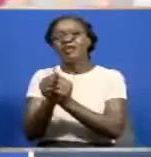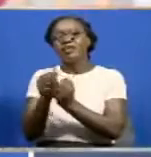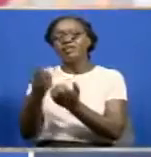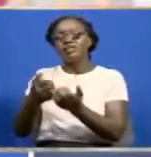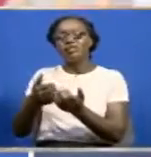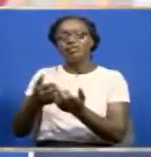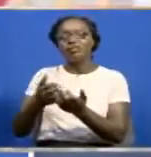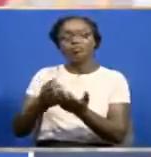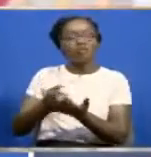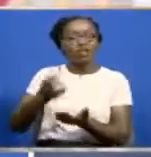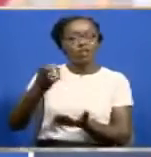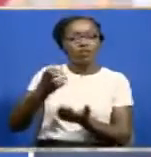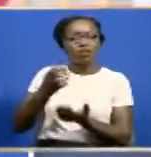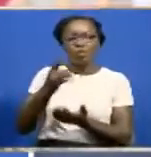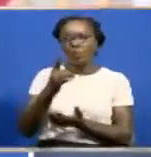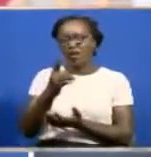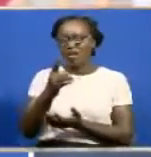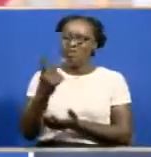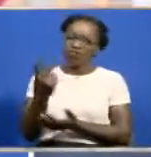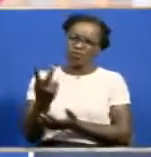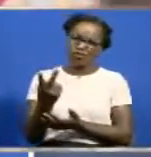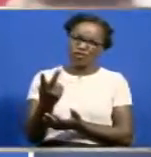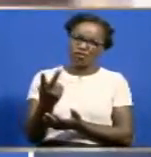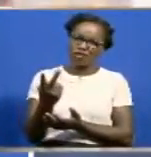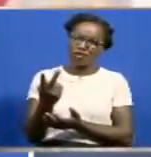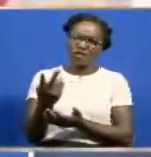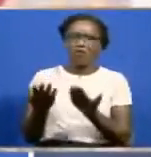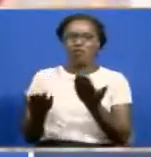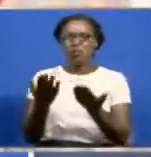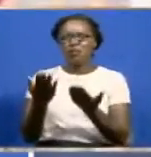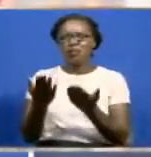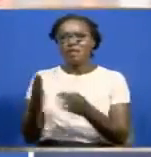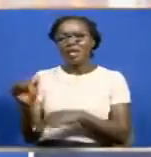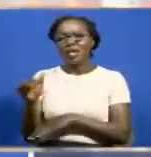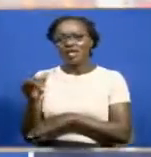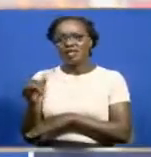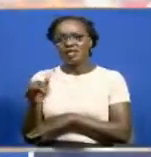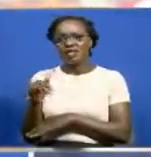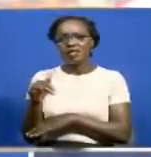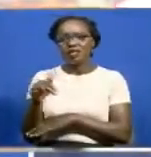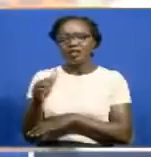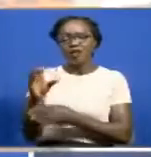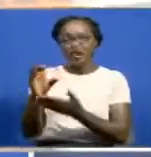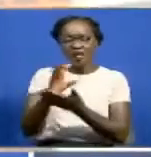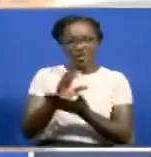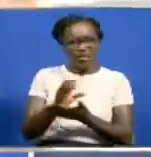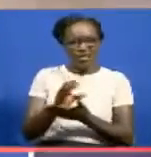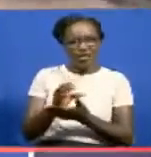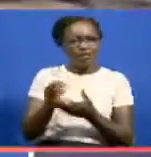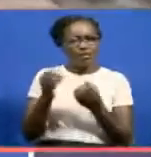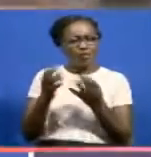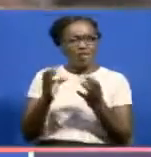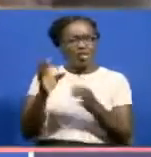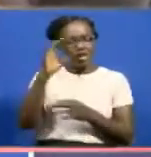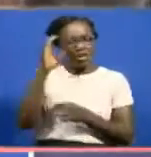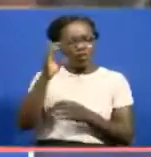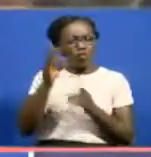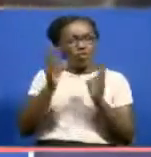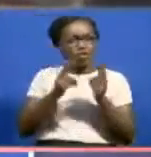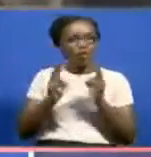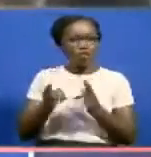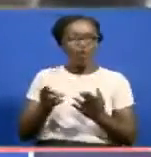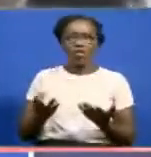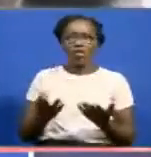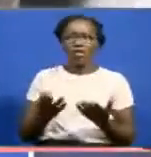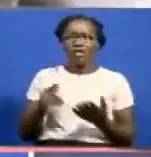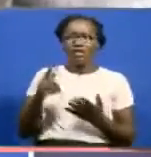3. Anachukua 2. Sasa ingine anakuambia umwandike. Na vile mmezoeana naye miaka, hutaki kumkatizia. Anasema mwaka huu